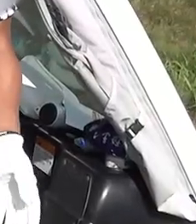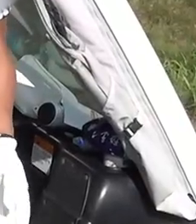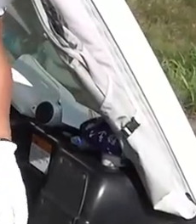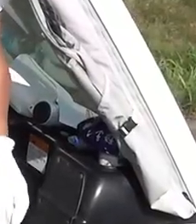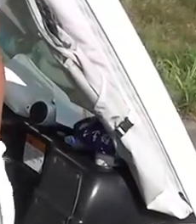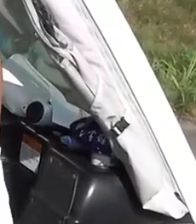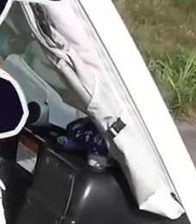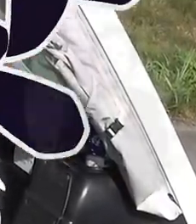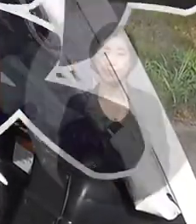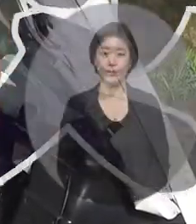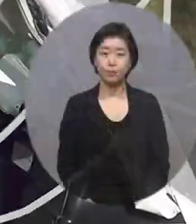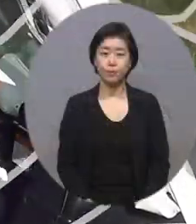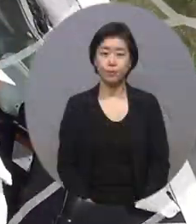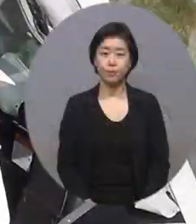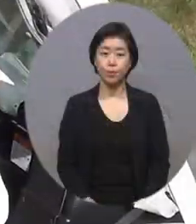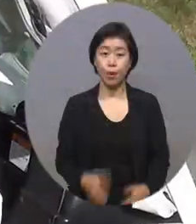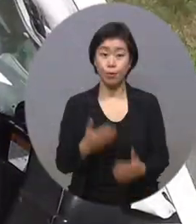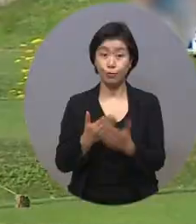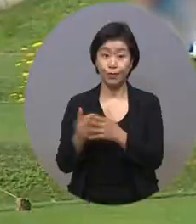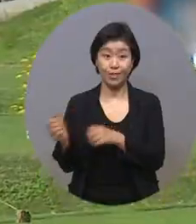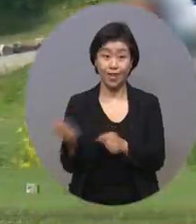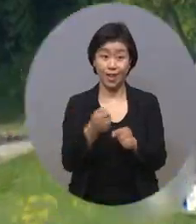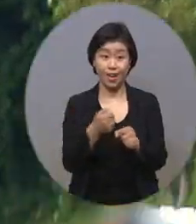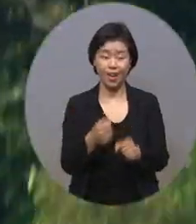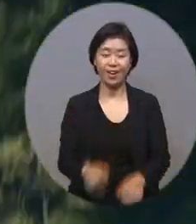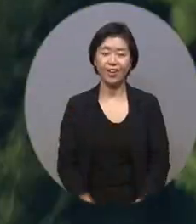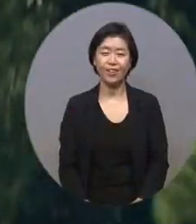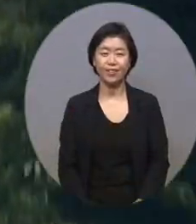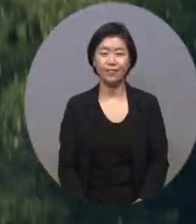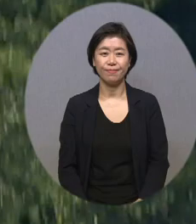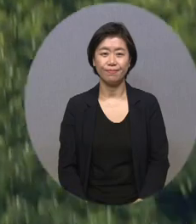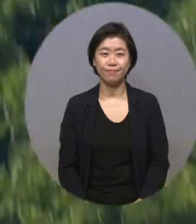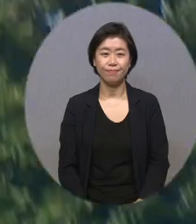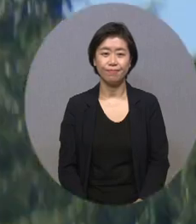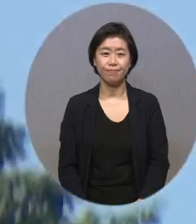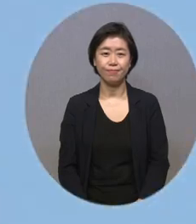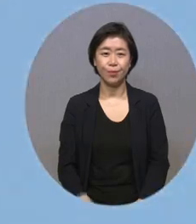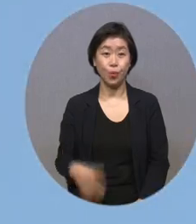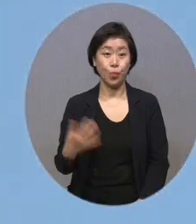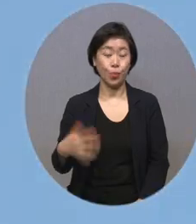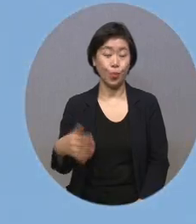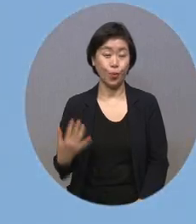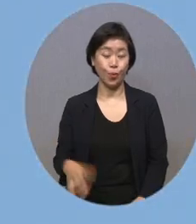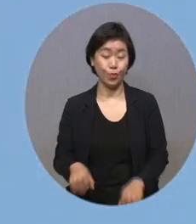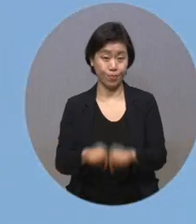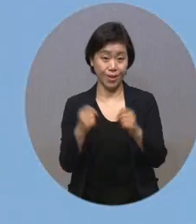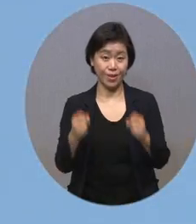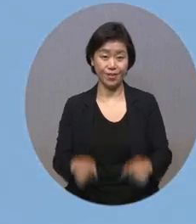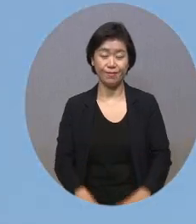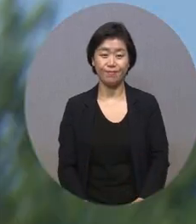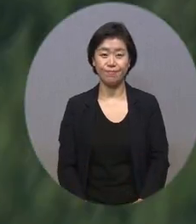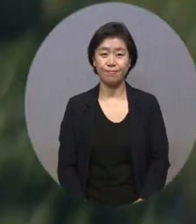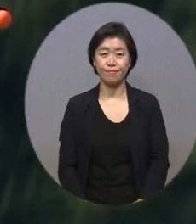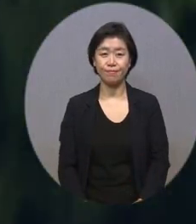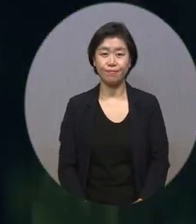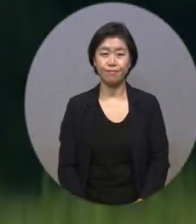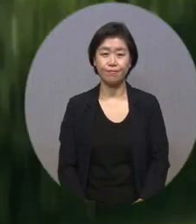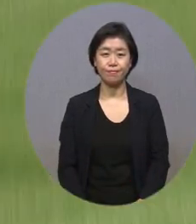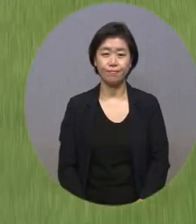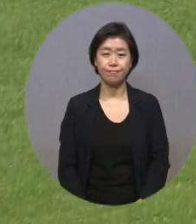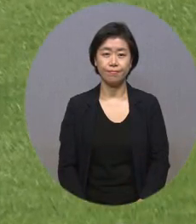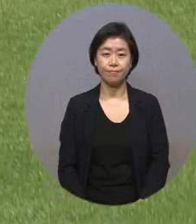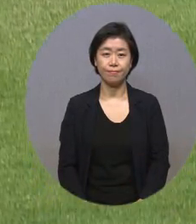아, 샷! 대박 사건. 아, 샷! 대박 사건.